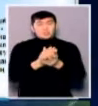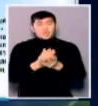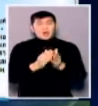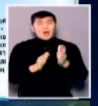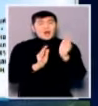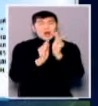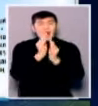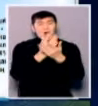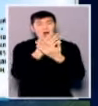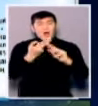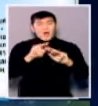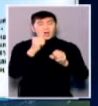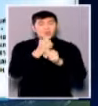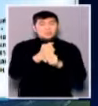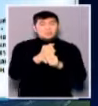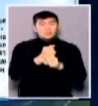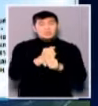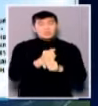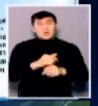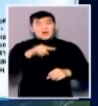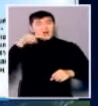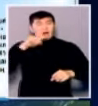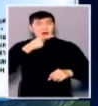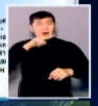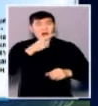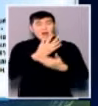өнімін, 29,110 тонна көкөніс,